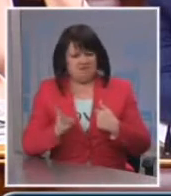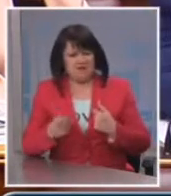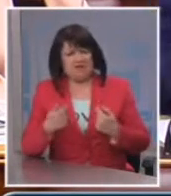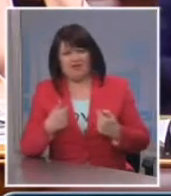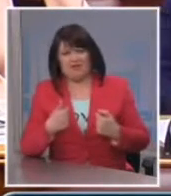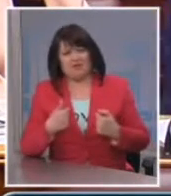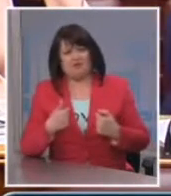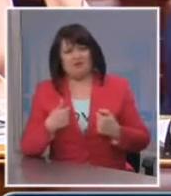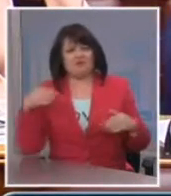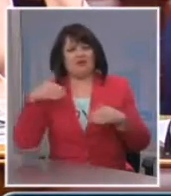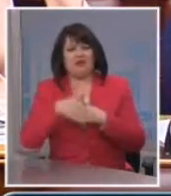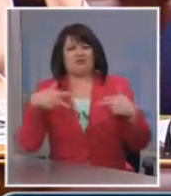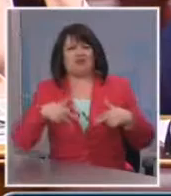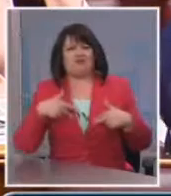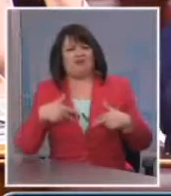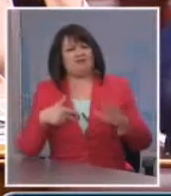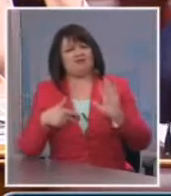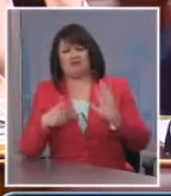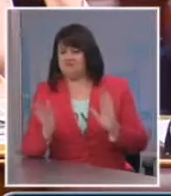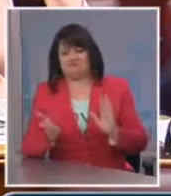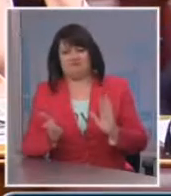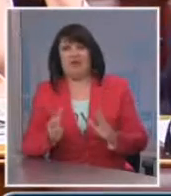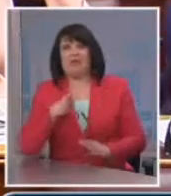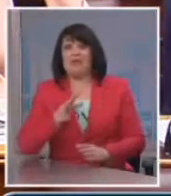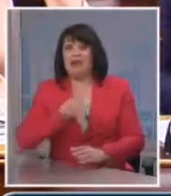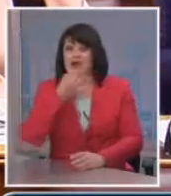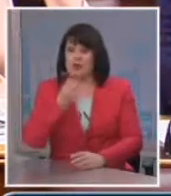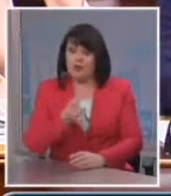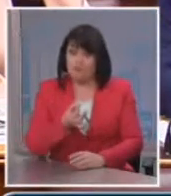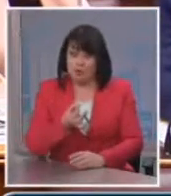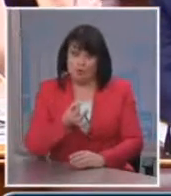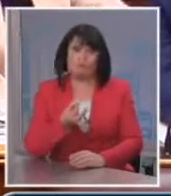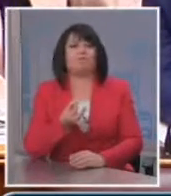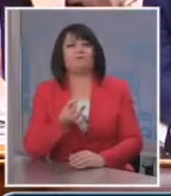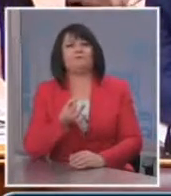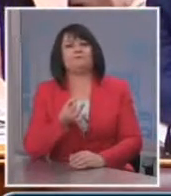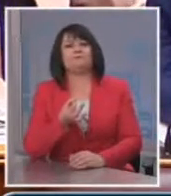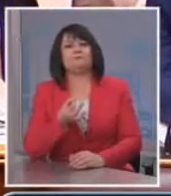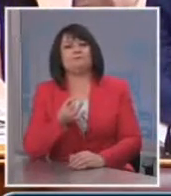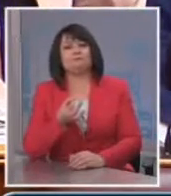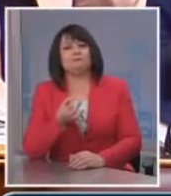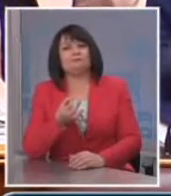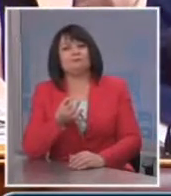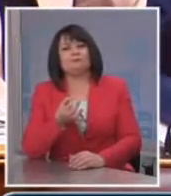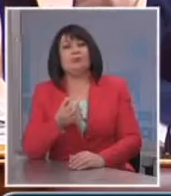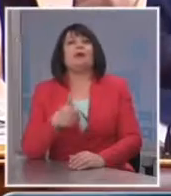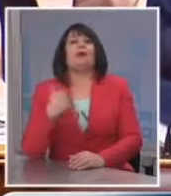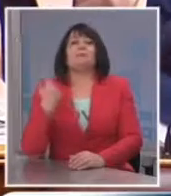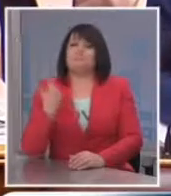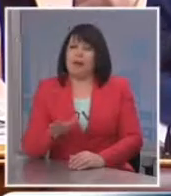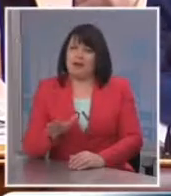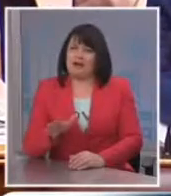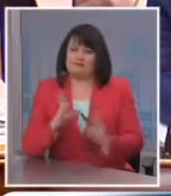πρόκειται να κινδυνεύσει. Θέλω λοιπόν να δηλώσω, κύριε Πρόεδρε, ότι καλά, ήσυχα, ρε, μετά από αυτήν